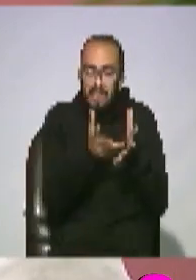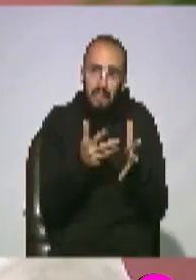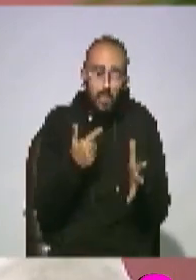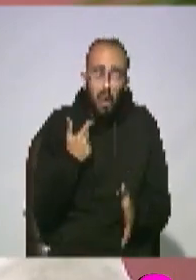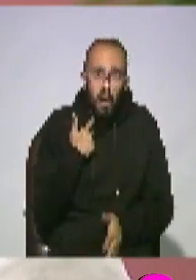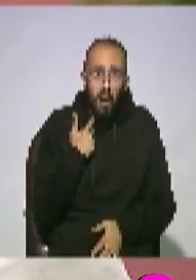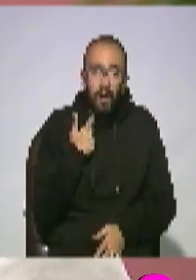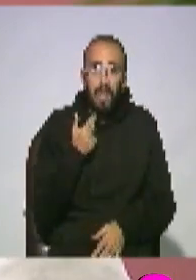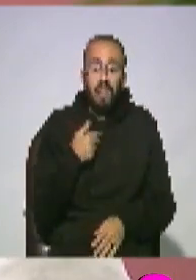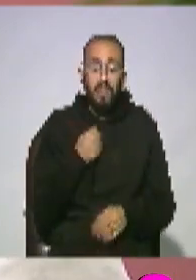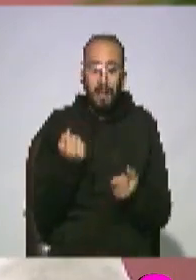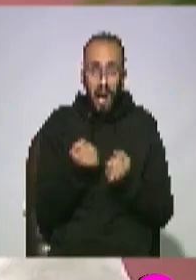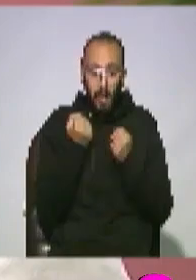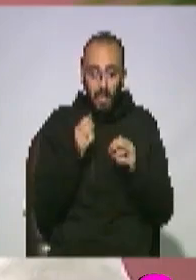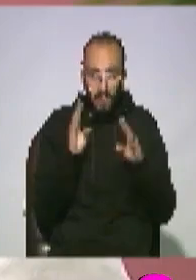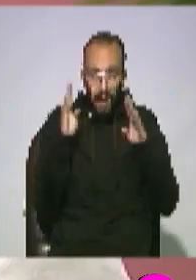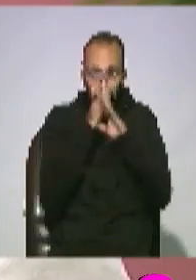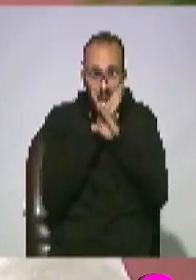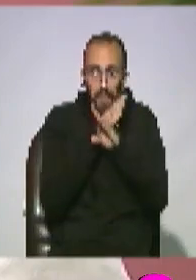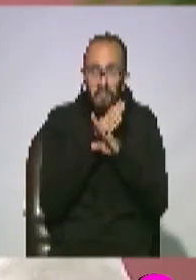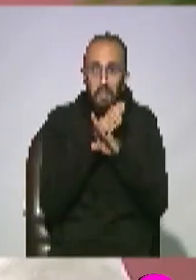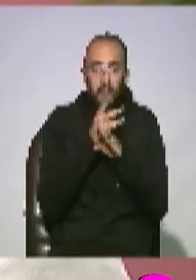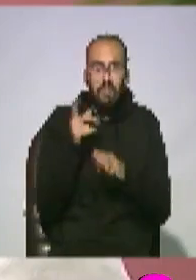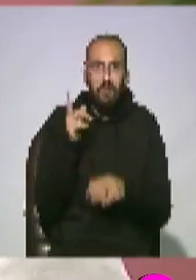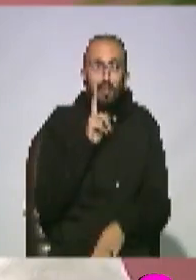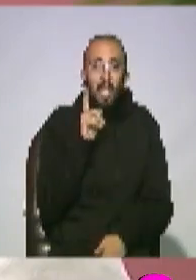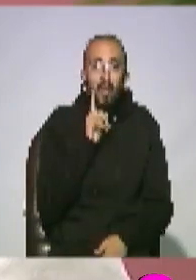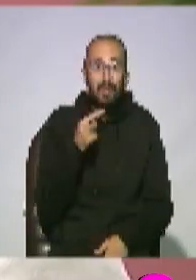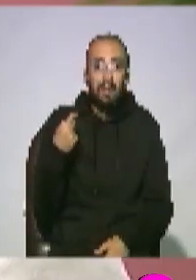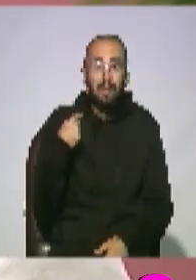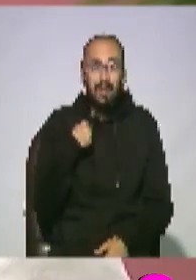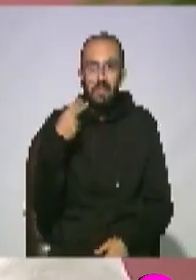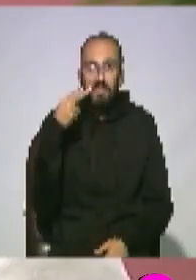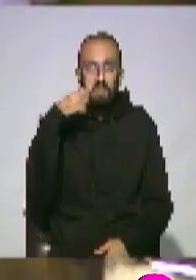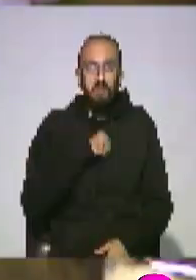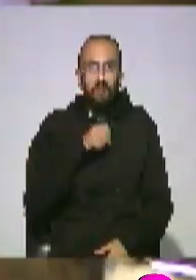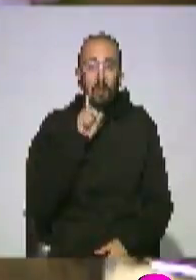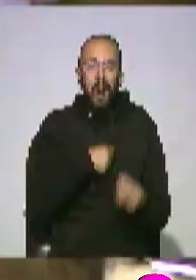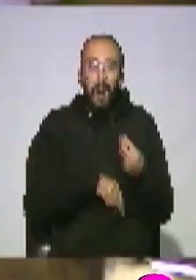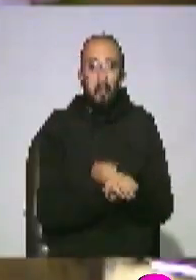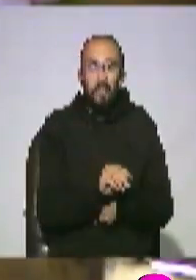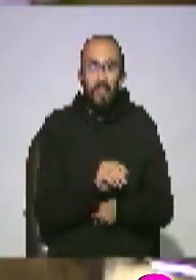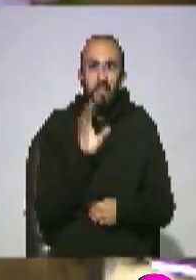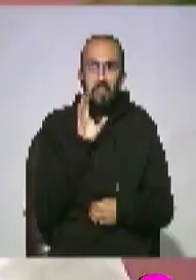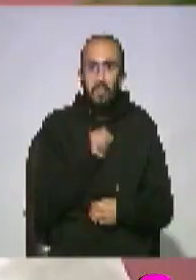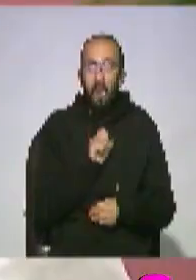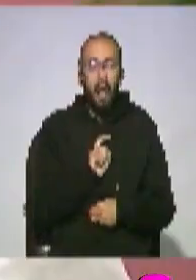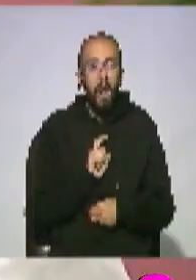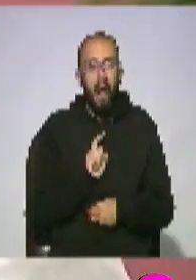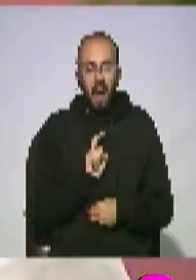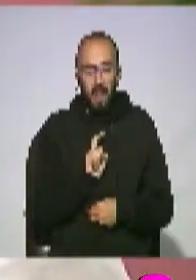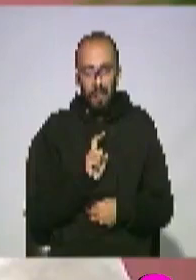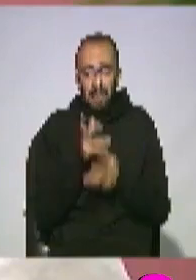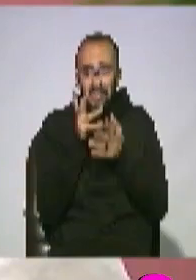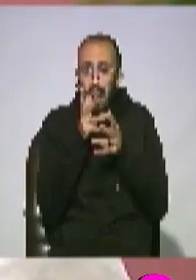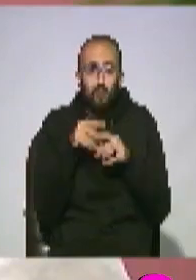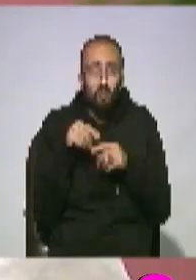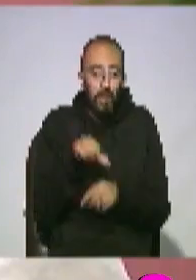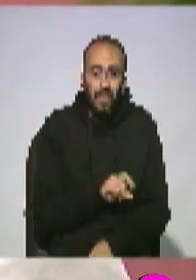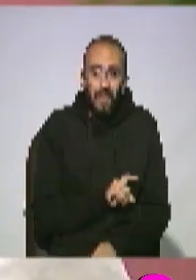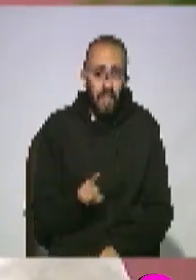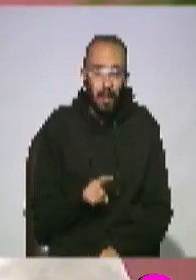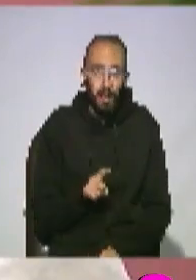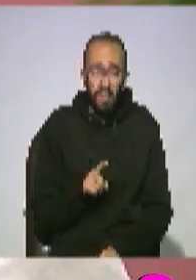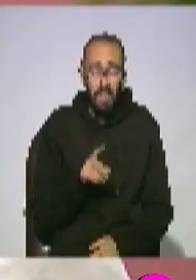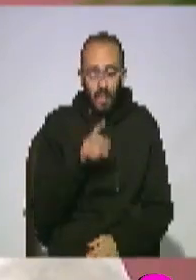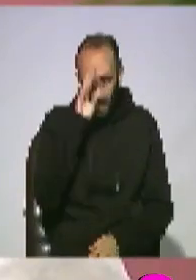يداري الخطأ. يعني هو هنا هيخطئ بس يكون أذكى المرة اللي بعدها ان هو يداري ايه خطأه فهنا. لكن لو انا